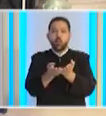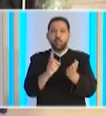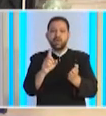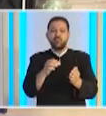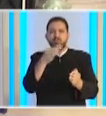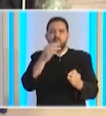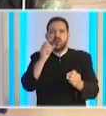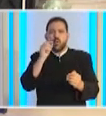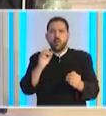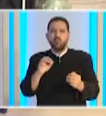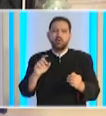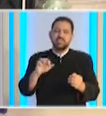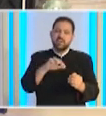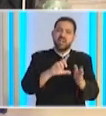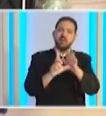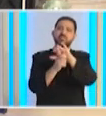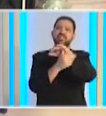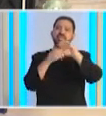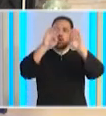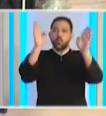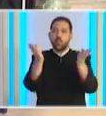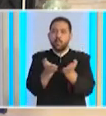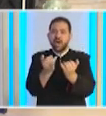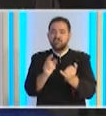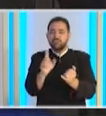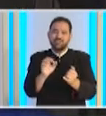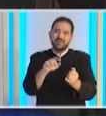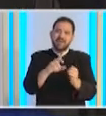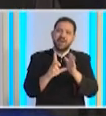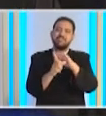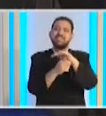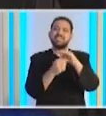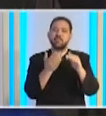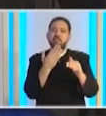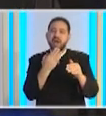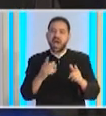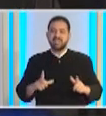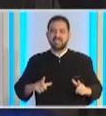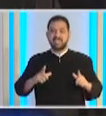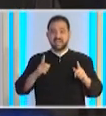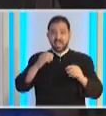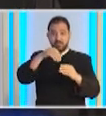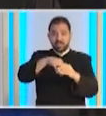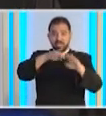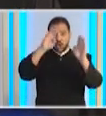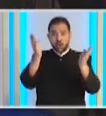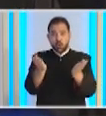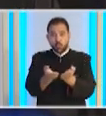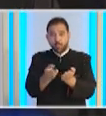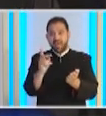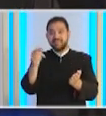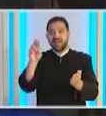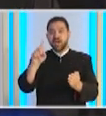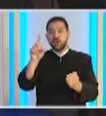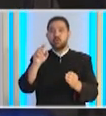neapărat să-i spună omului că trebuie să părăsească lumea total, ci să părăsești păcatul, să trăiești în lume, dar nu totdeauna